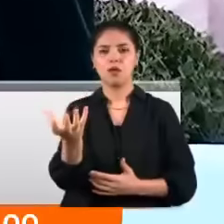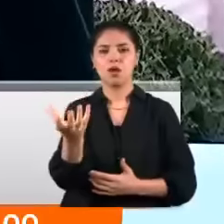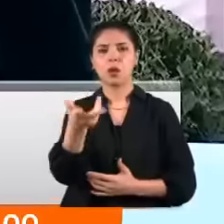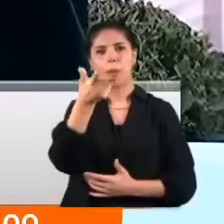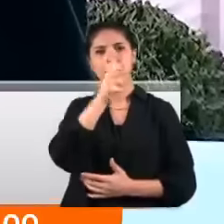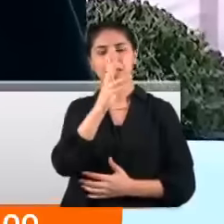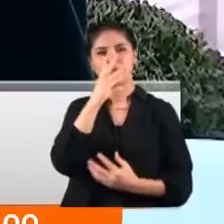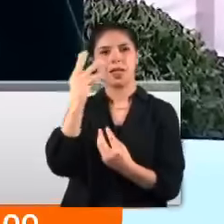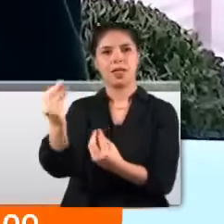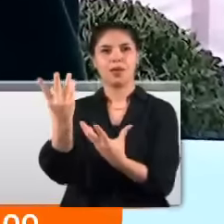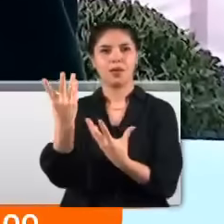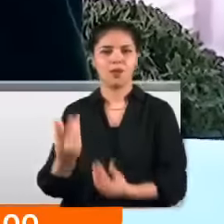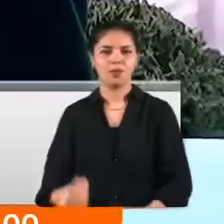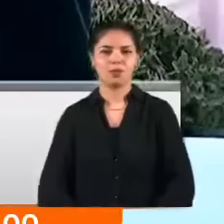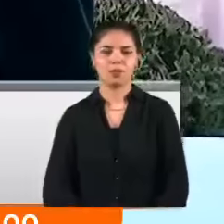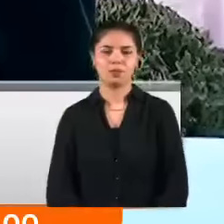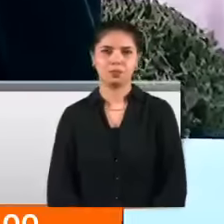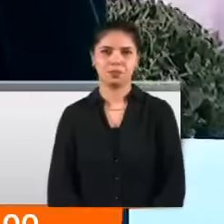edildi.